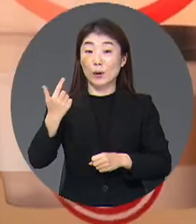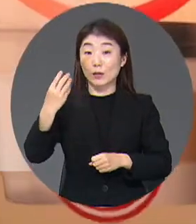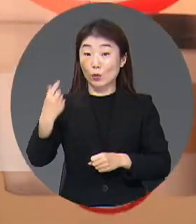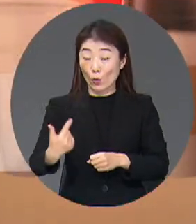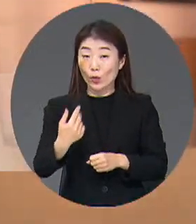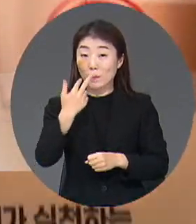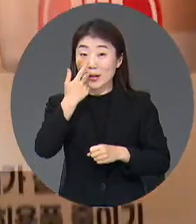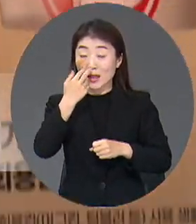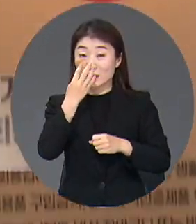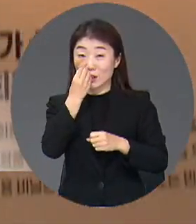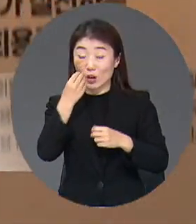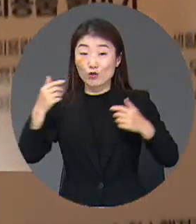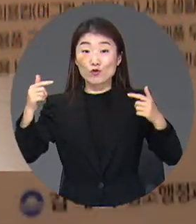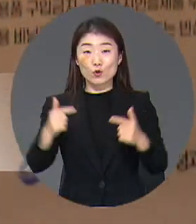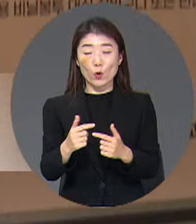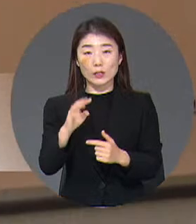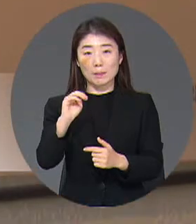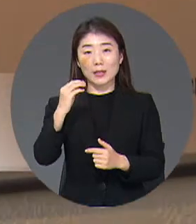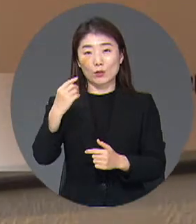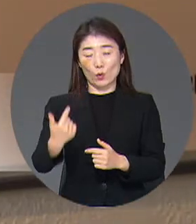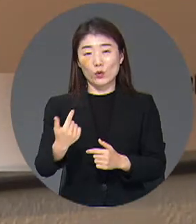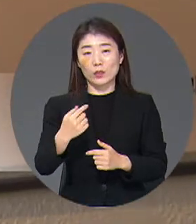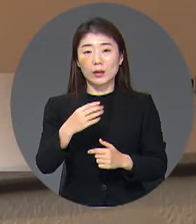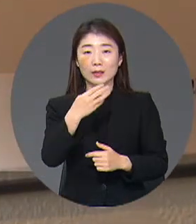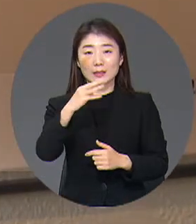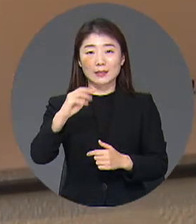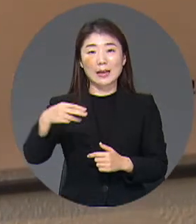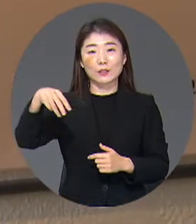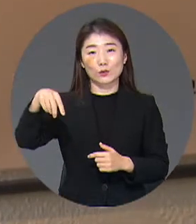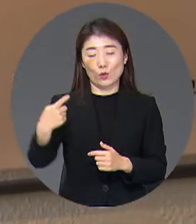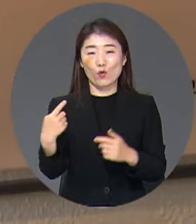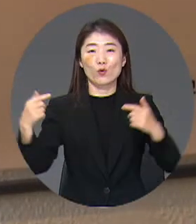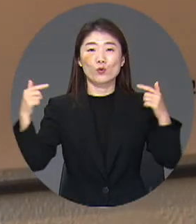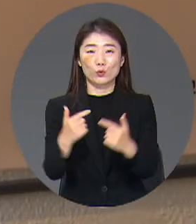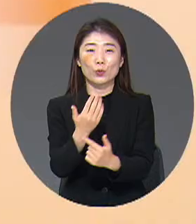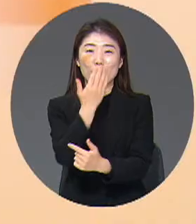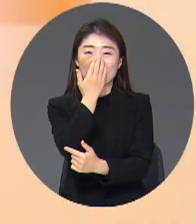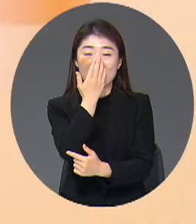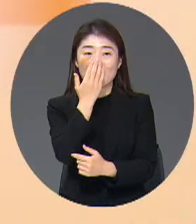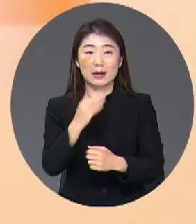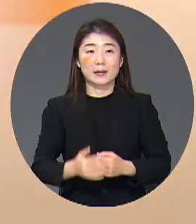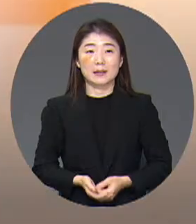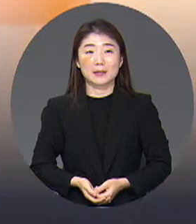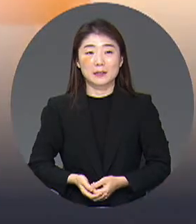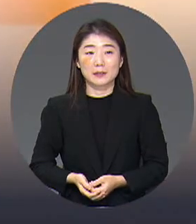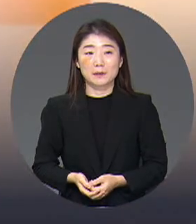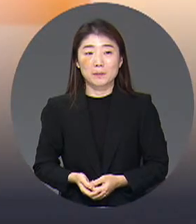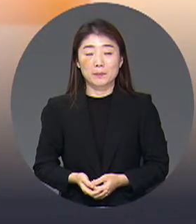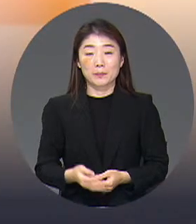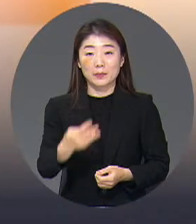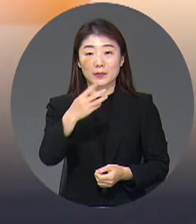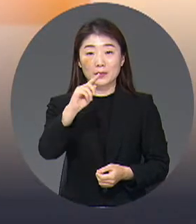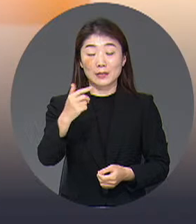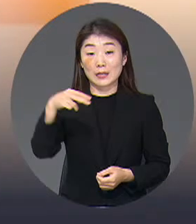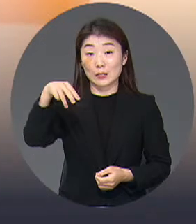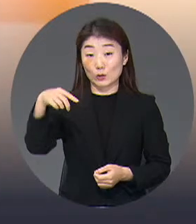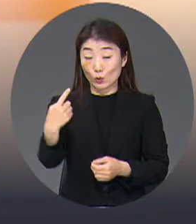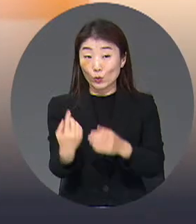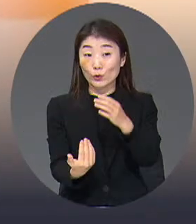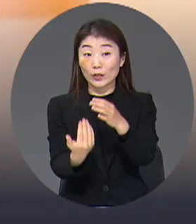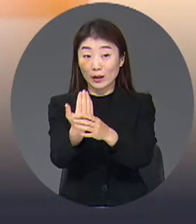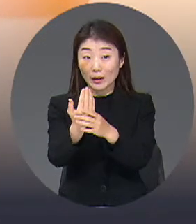줄여 4만여 톤의 탄소 배출을 줄일 수 있을 것으로 기대됩니다. 거기서 나오는 탄소